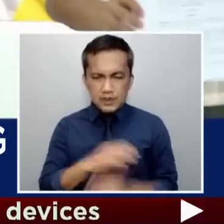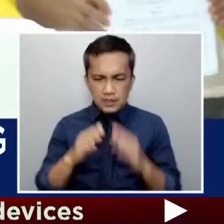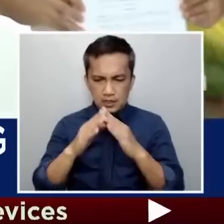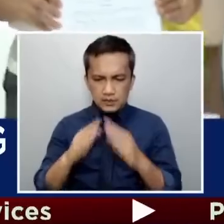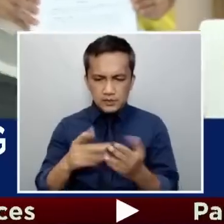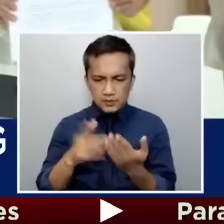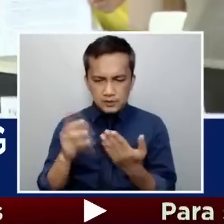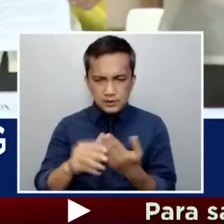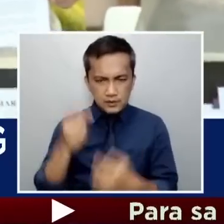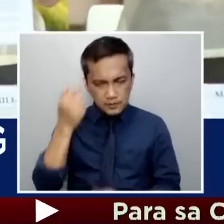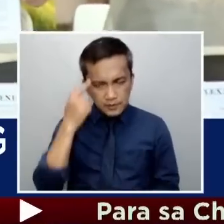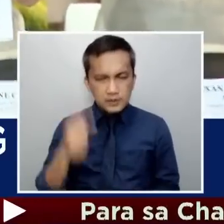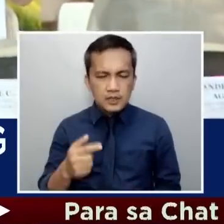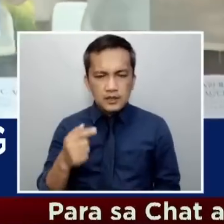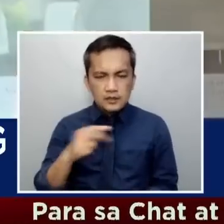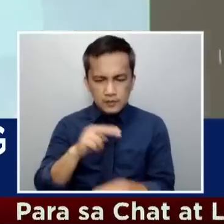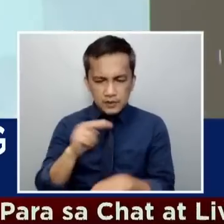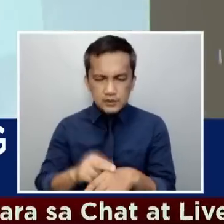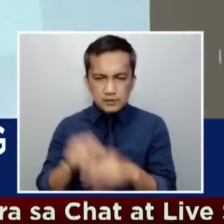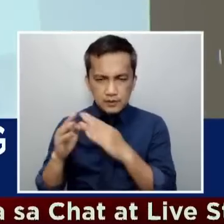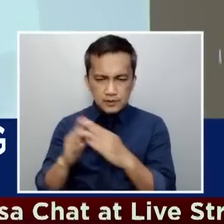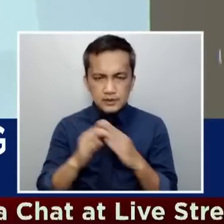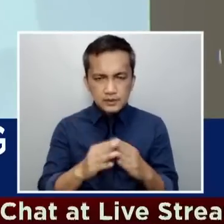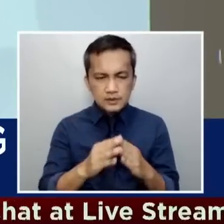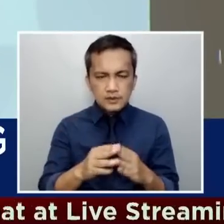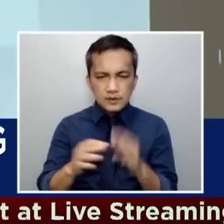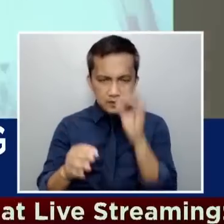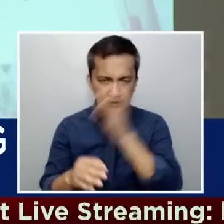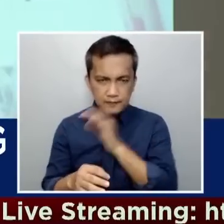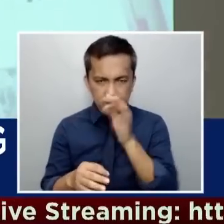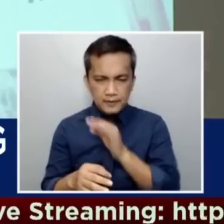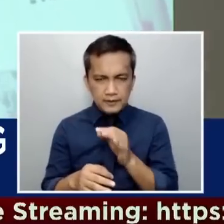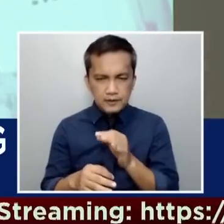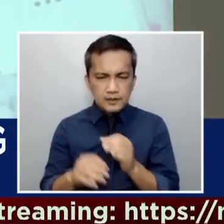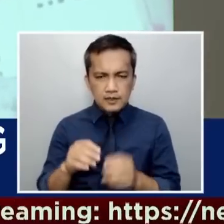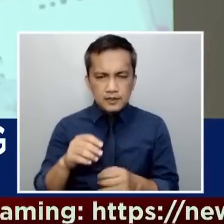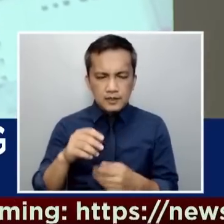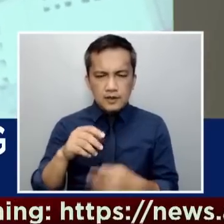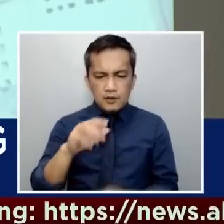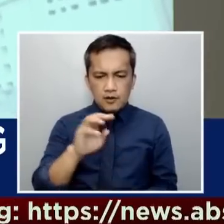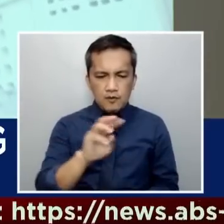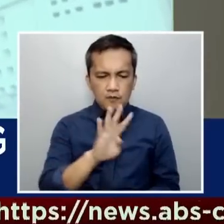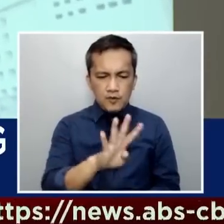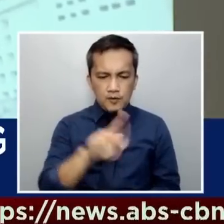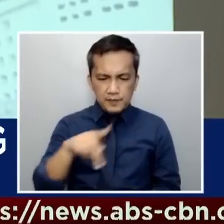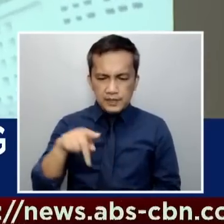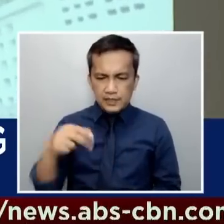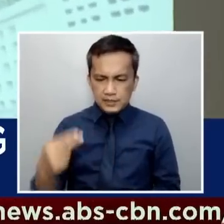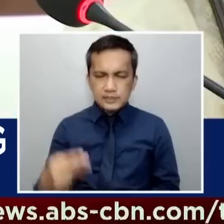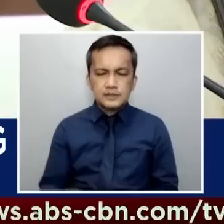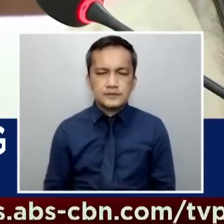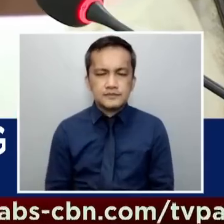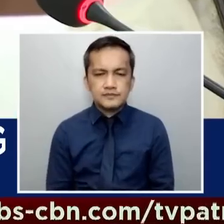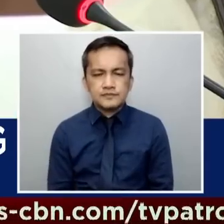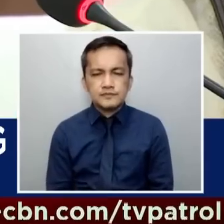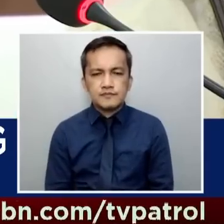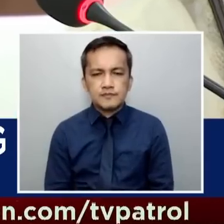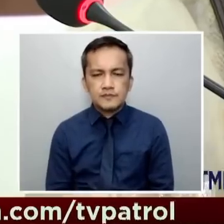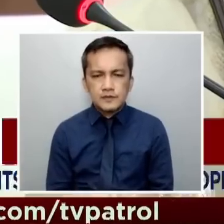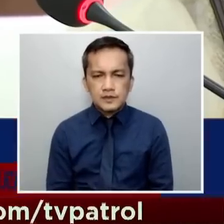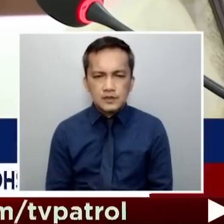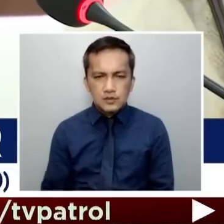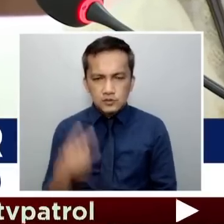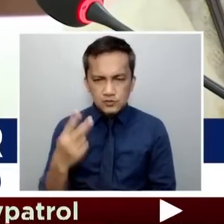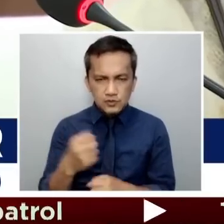gobyerno na pambansang pabahay para sa Pilipino o 4PH. Kung nagtayo kayo ng building, 2 taong puti natin,